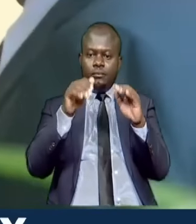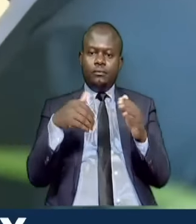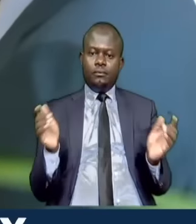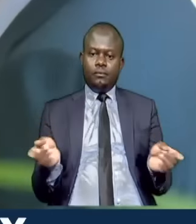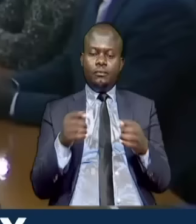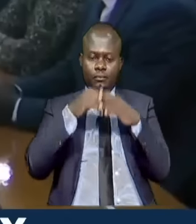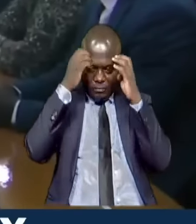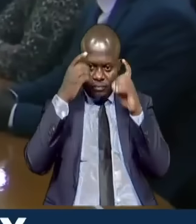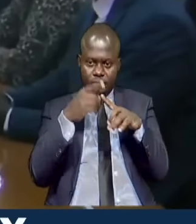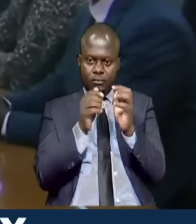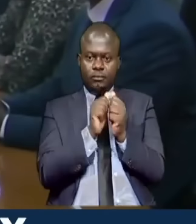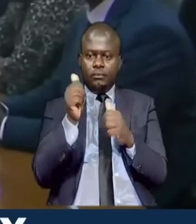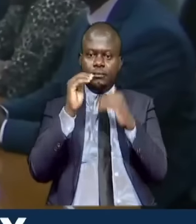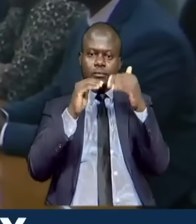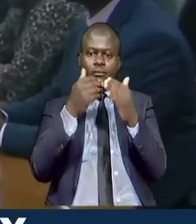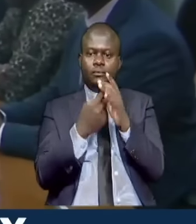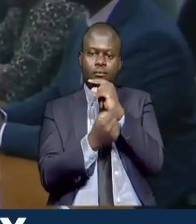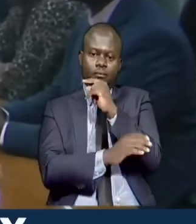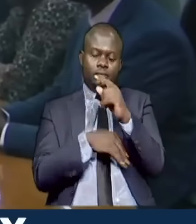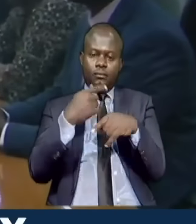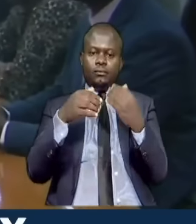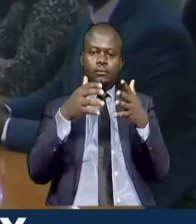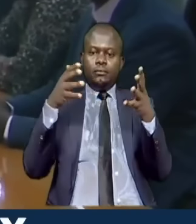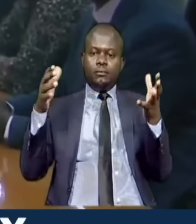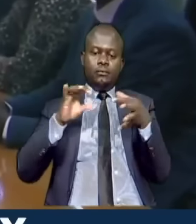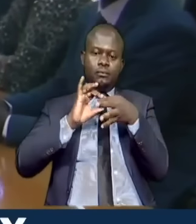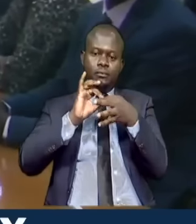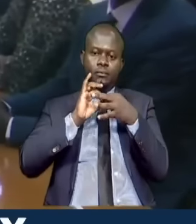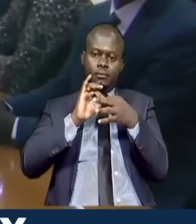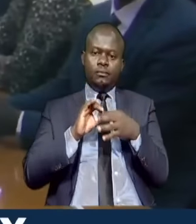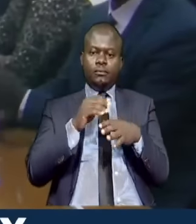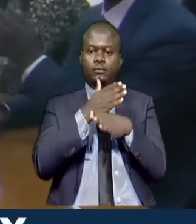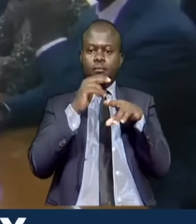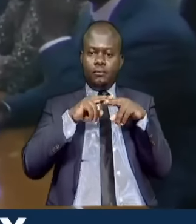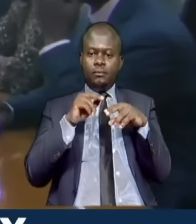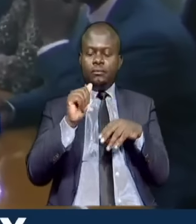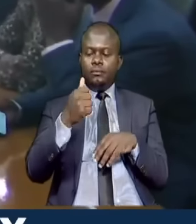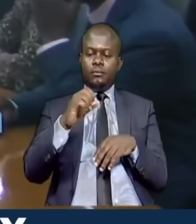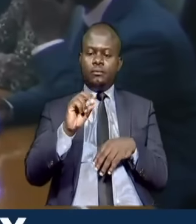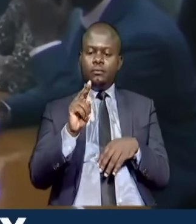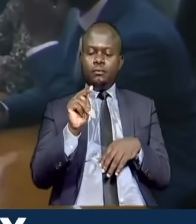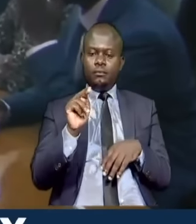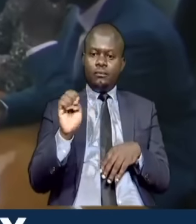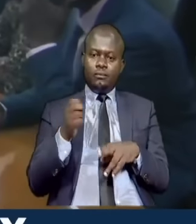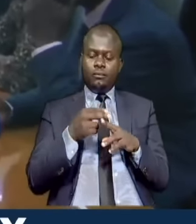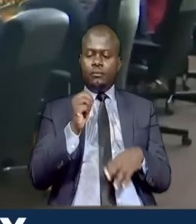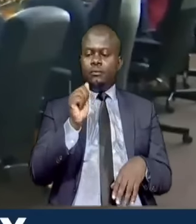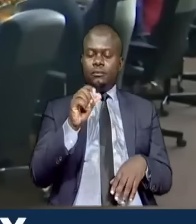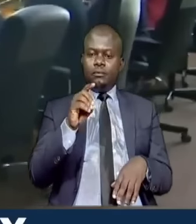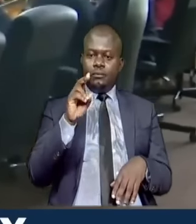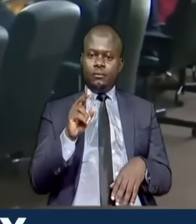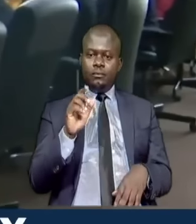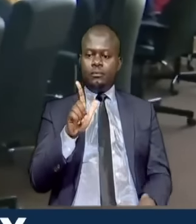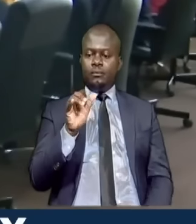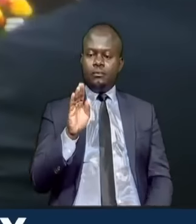uburezi ndetse n'izindi nzego ibihugu byombi byakomeza kwaguriramo ubufatanye. Minisitiri w'Intebe wa Guinea Conakry, Amadou Ouryba,